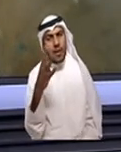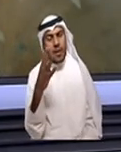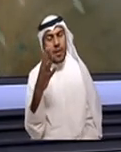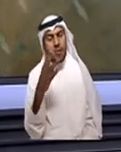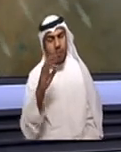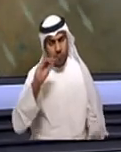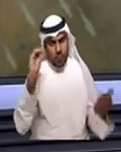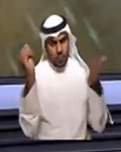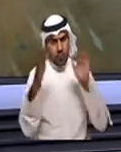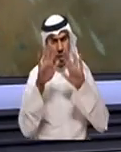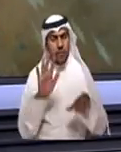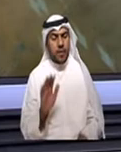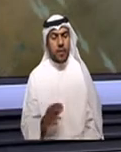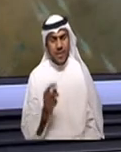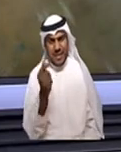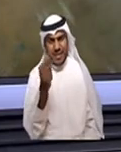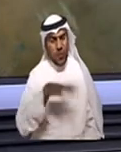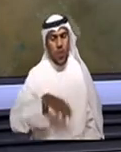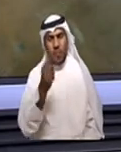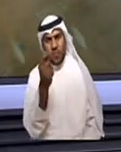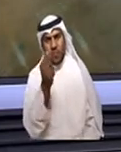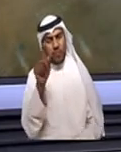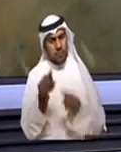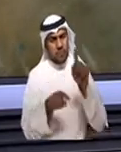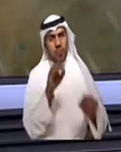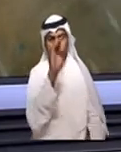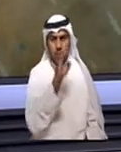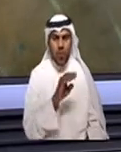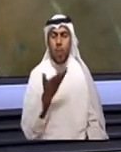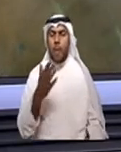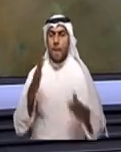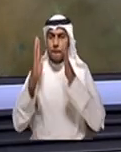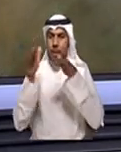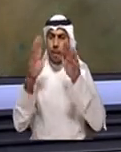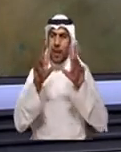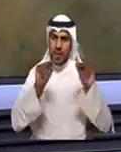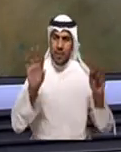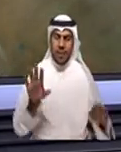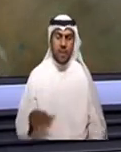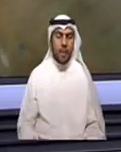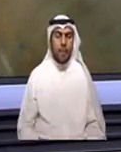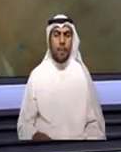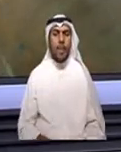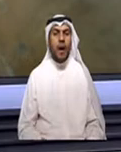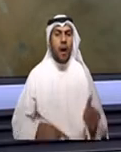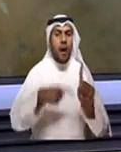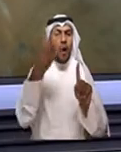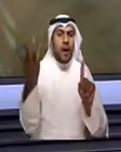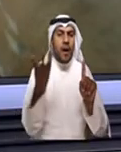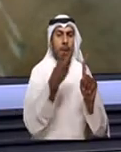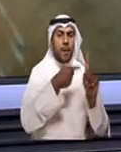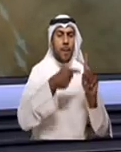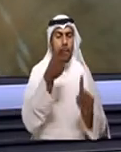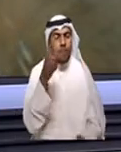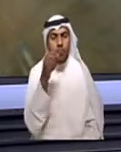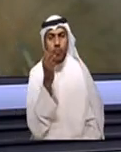إثارة بعض الأتربة في بعض المناطق الصحراوية والمناطق الجنوبية الغربية من دولة الكويت. درجات الحرارة العظمى متوقعة في